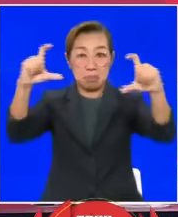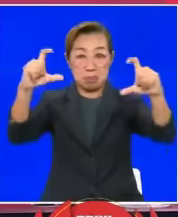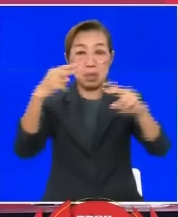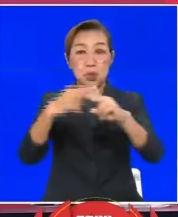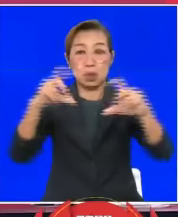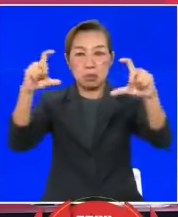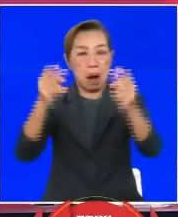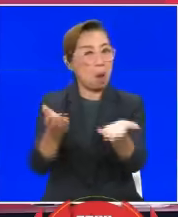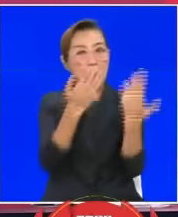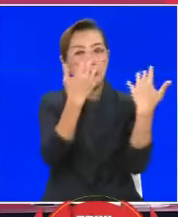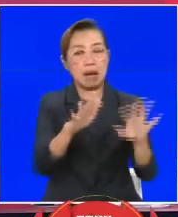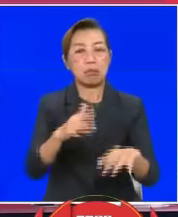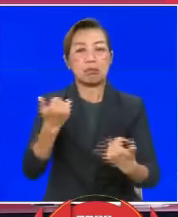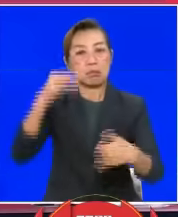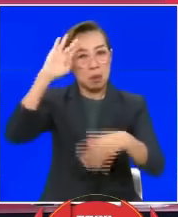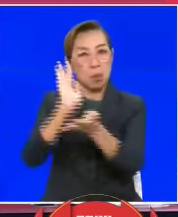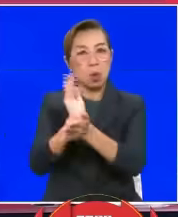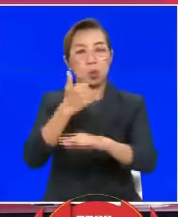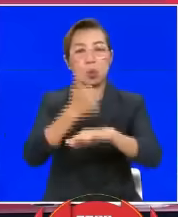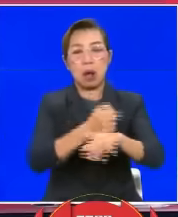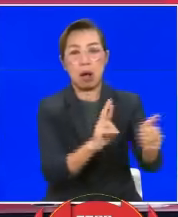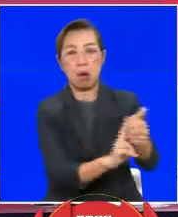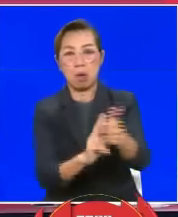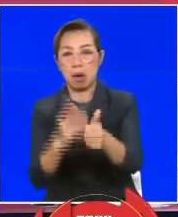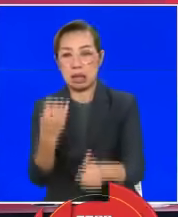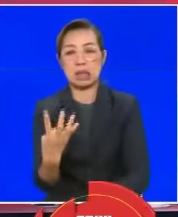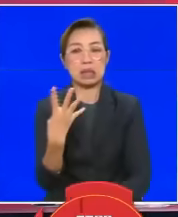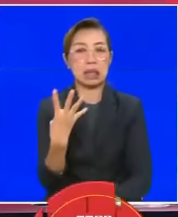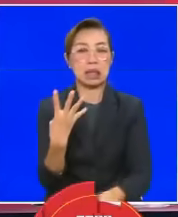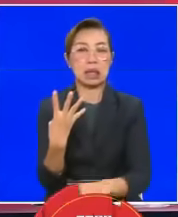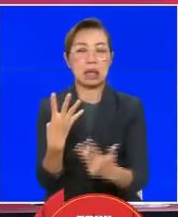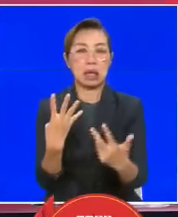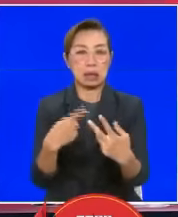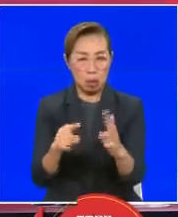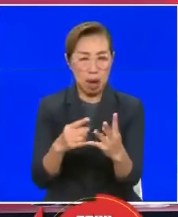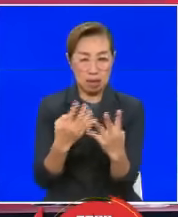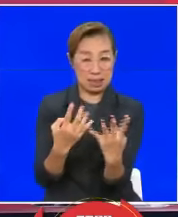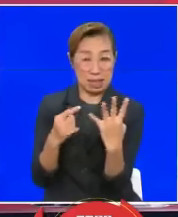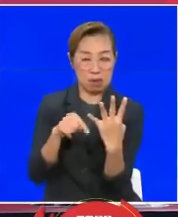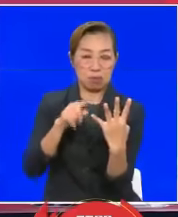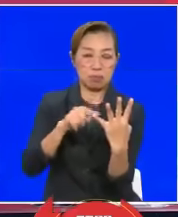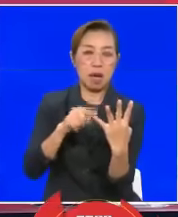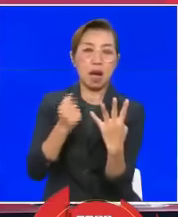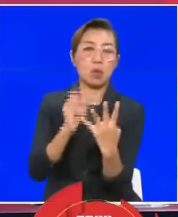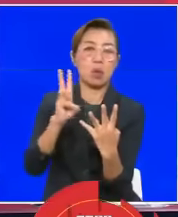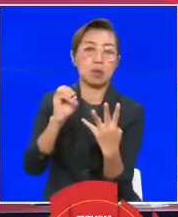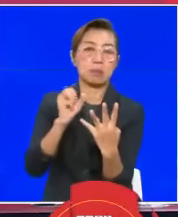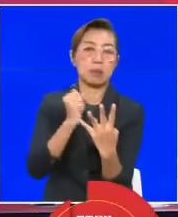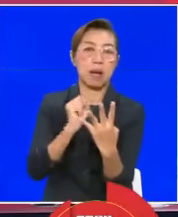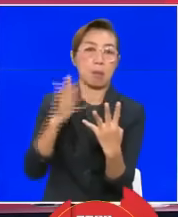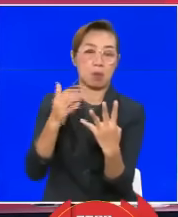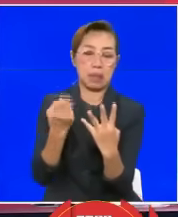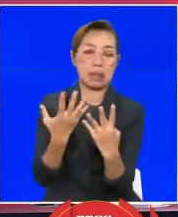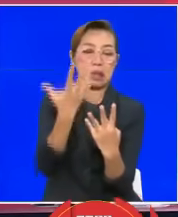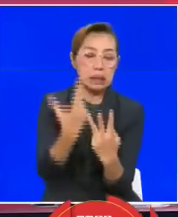แต่ว่าจะมีท่านหนึ่งที่อ่าเกษียณอายุปีนี้ก็จะเหลือแค่ 3ท่านนะครับก็จะเป็นท่านธนาท่านไกรบุญแล้วก็บิ๊ก